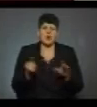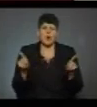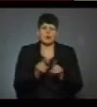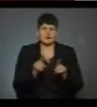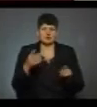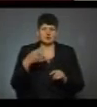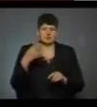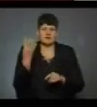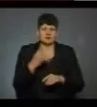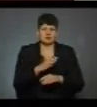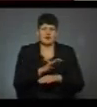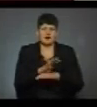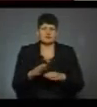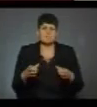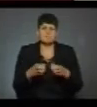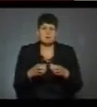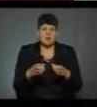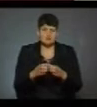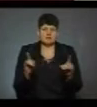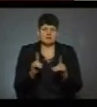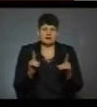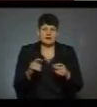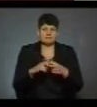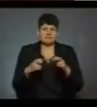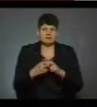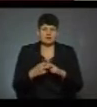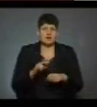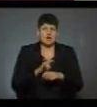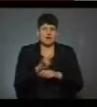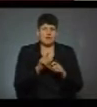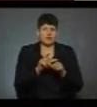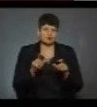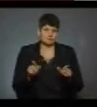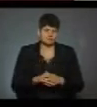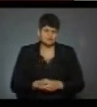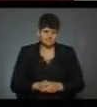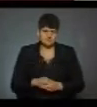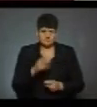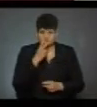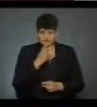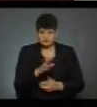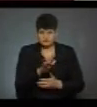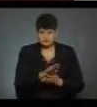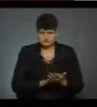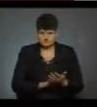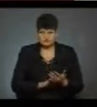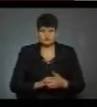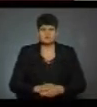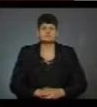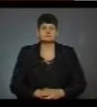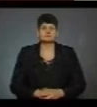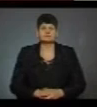артбригади. Вони зіграли на вічі реквіємів в Івано-Франківському аеропорту. Як це було, бачила моя колега Ірина